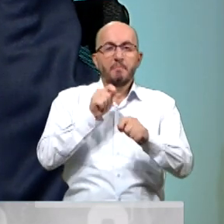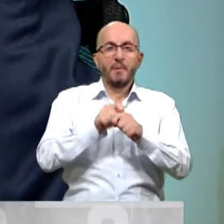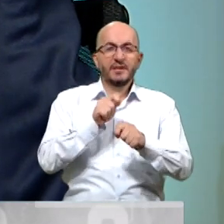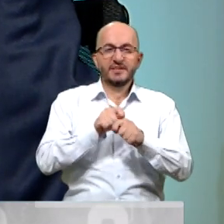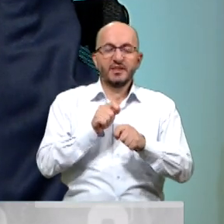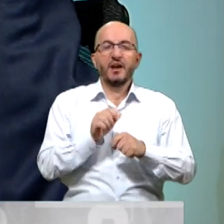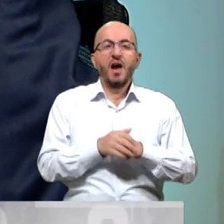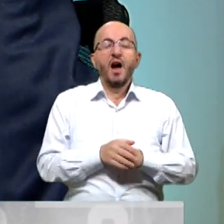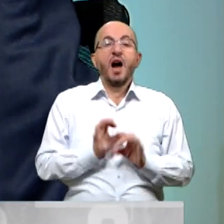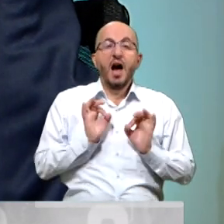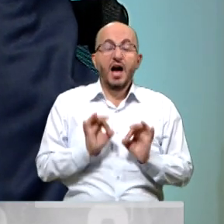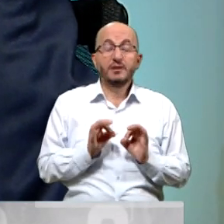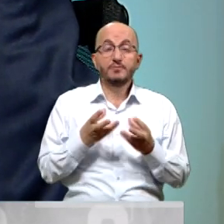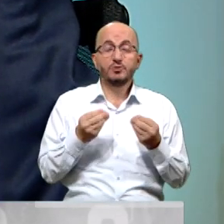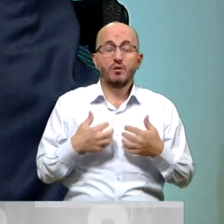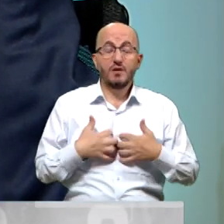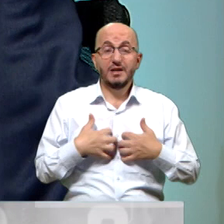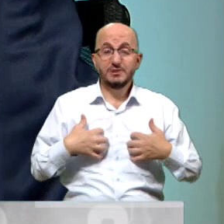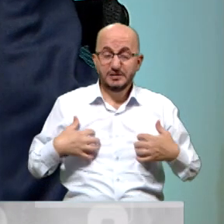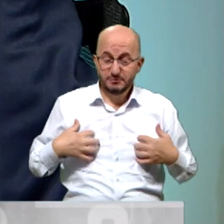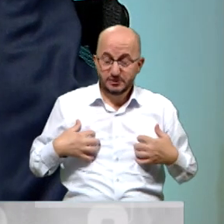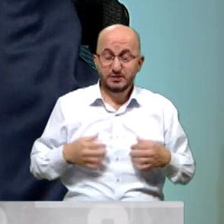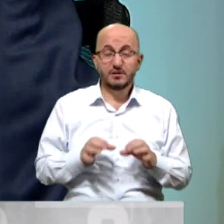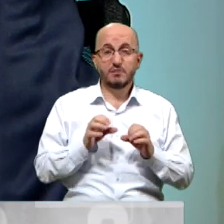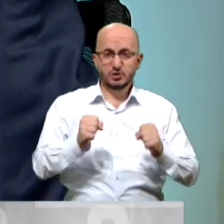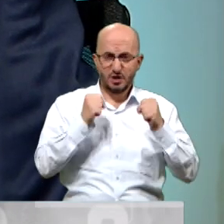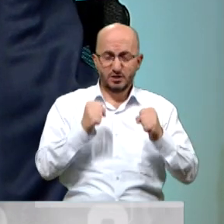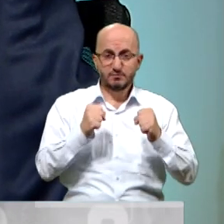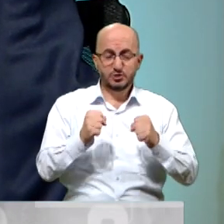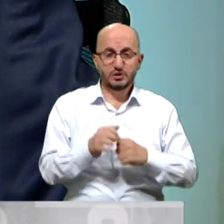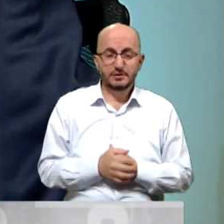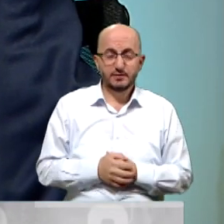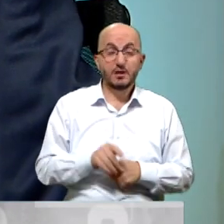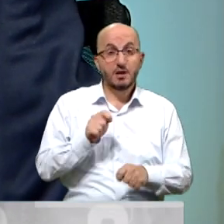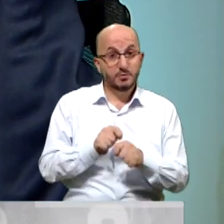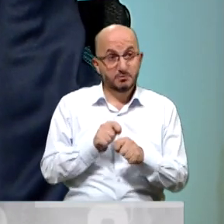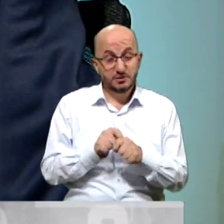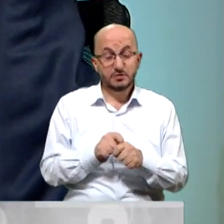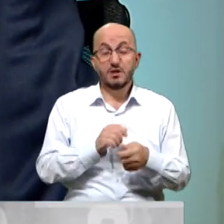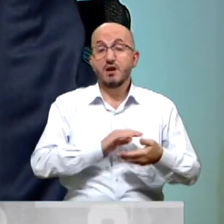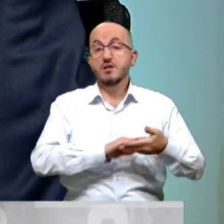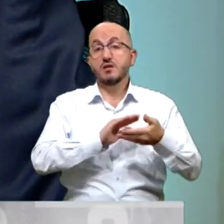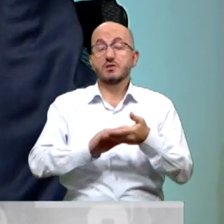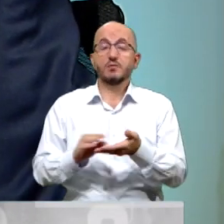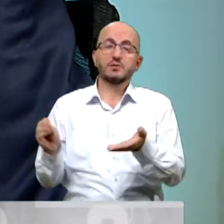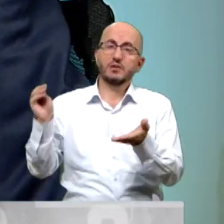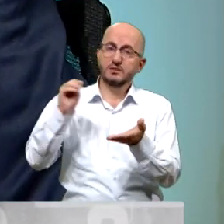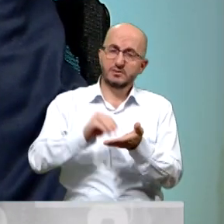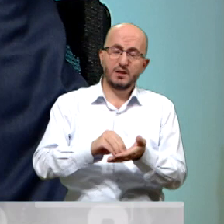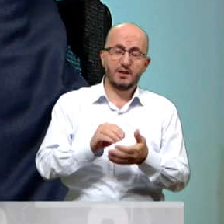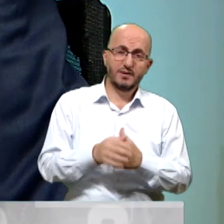gerçekleştirmesi hem çok emin bir şekilde hem de sağlam bir şekilde yapılmasına arkadaşlarımız da katkı